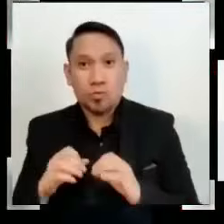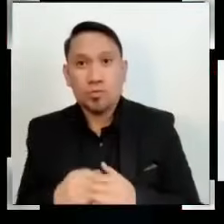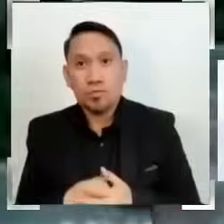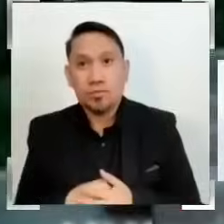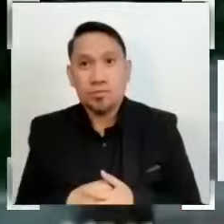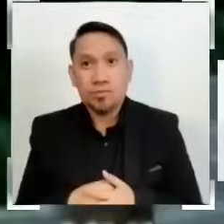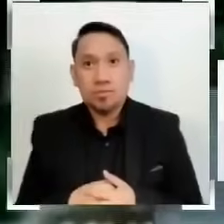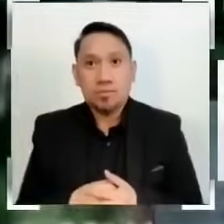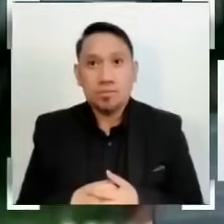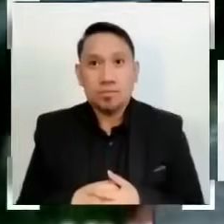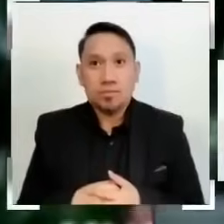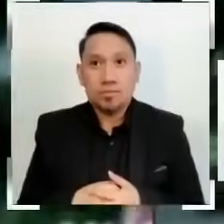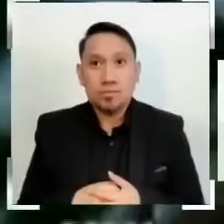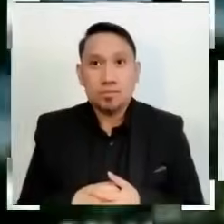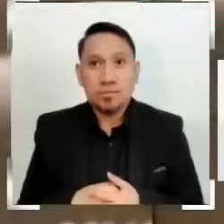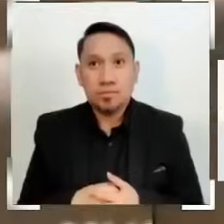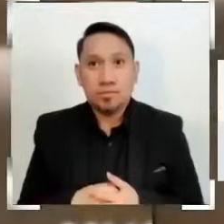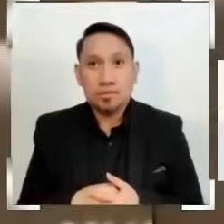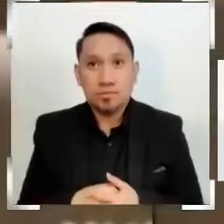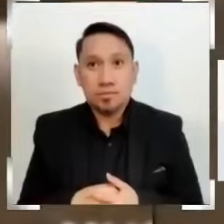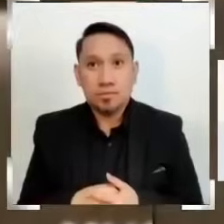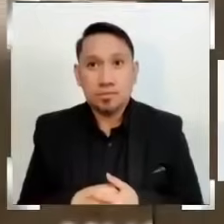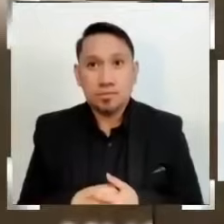Kapuso, anumang